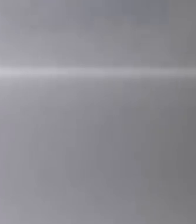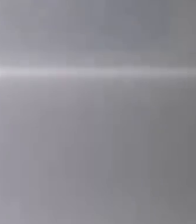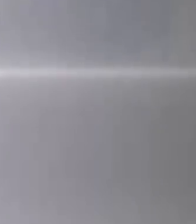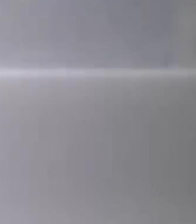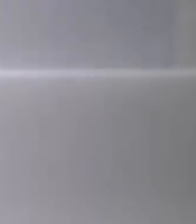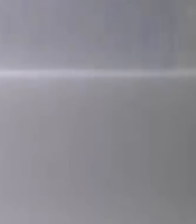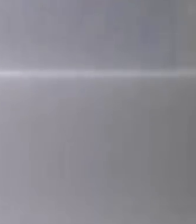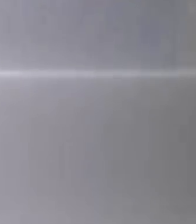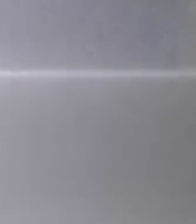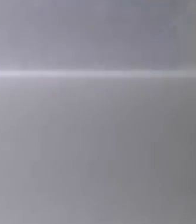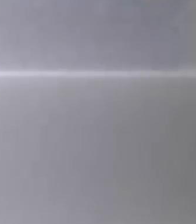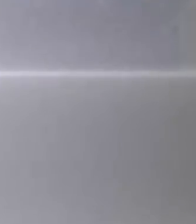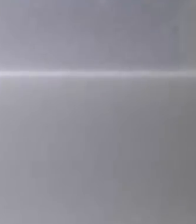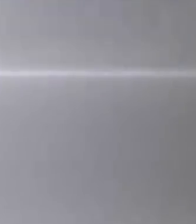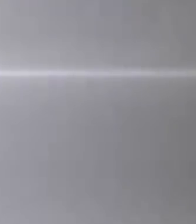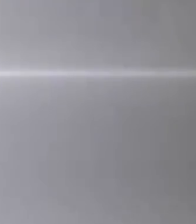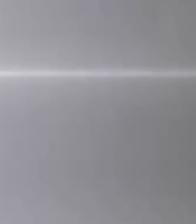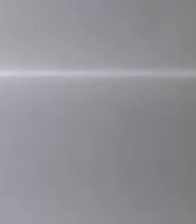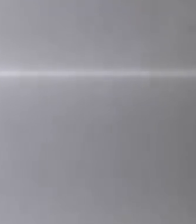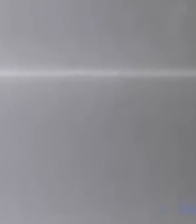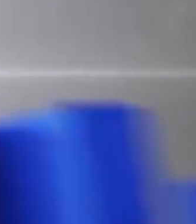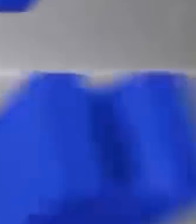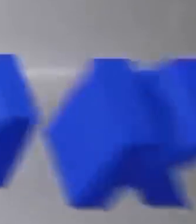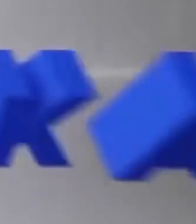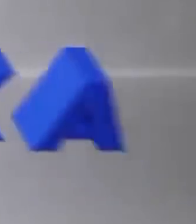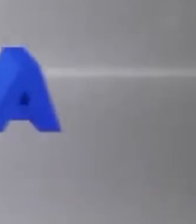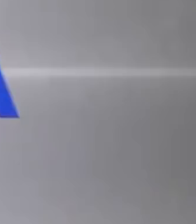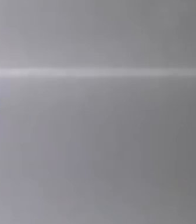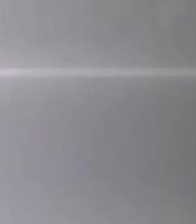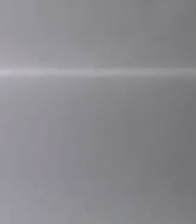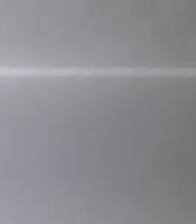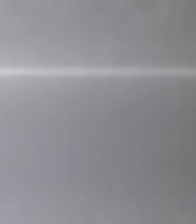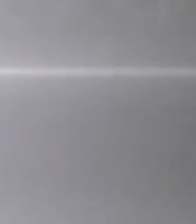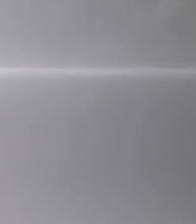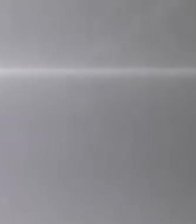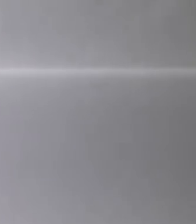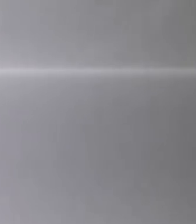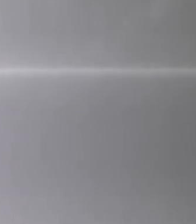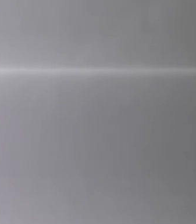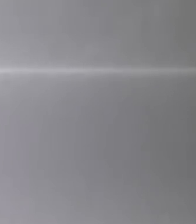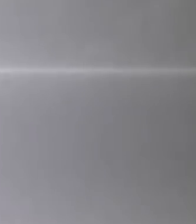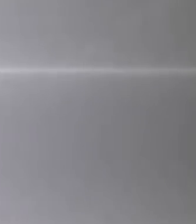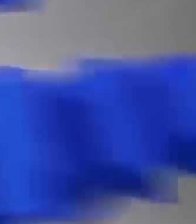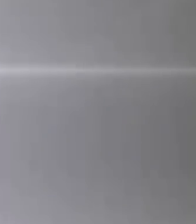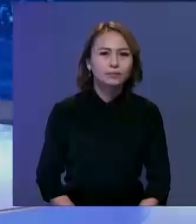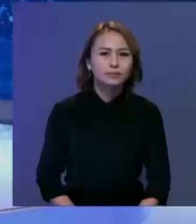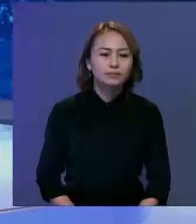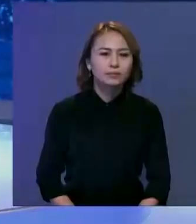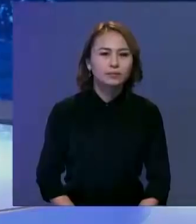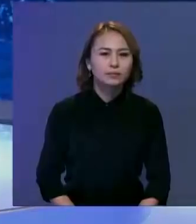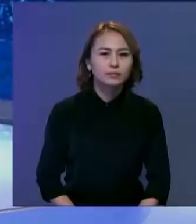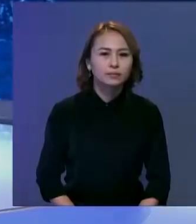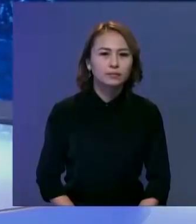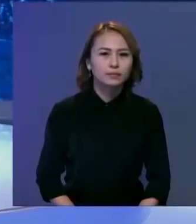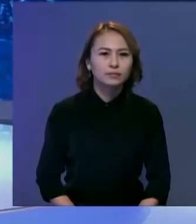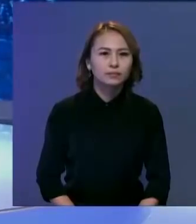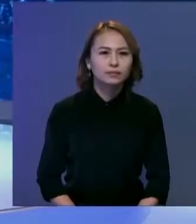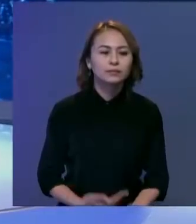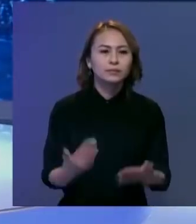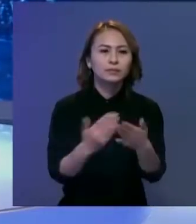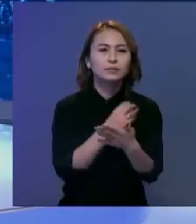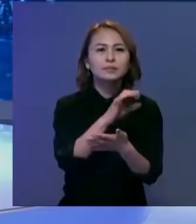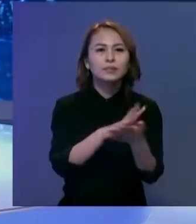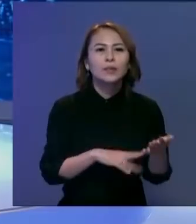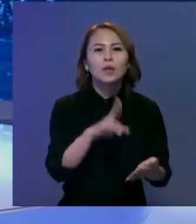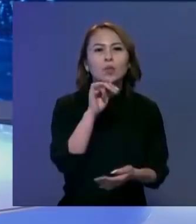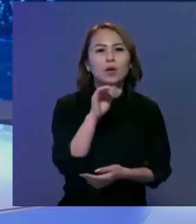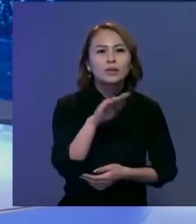жалғастырамыз.